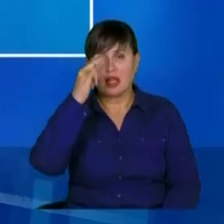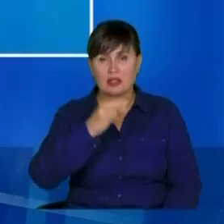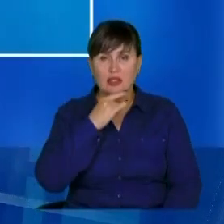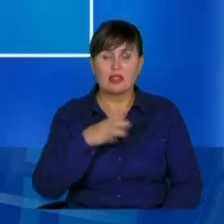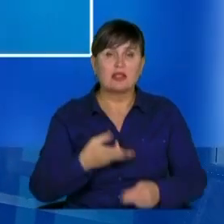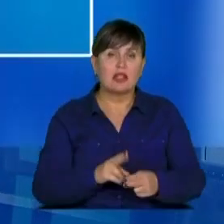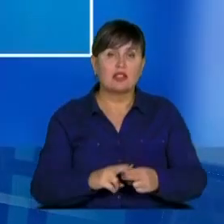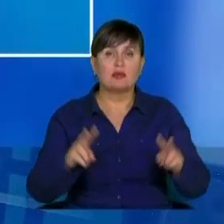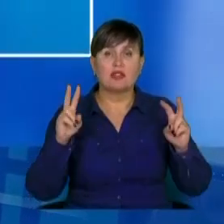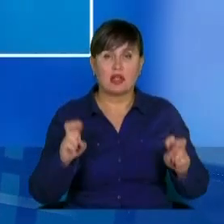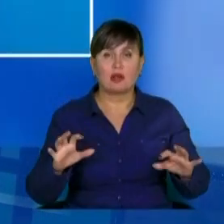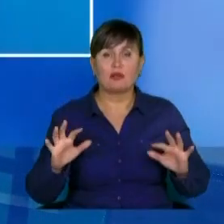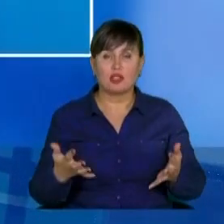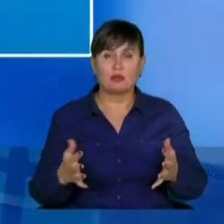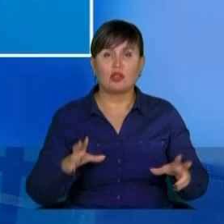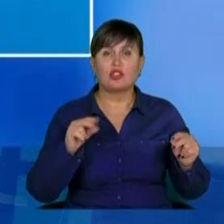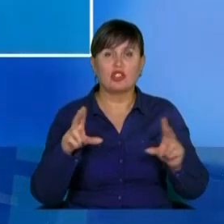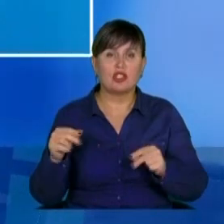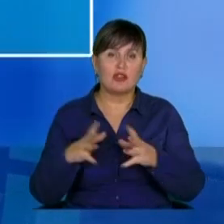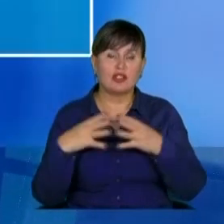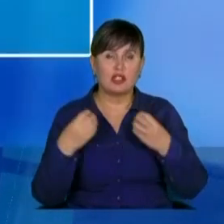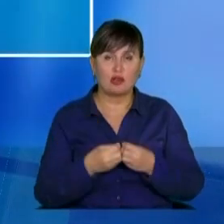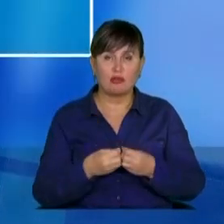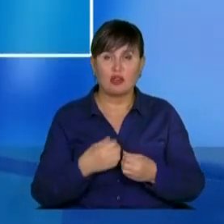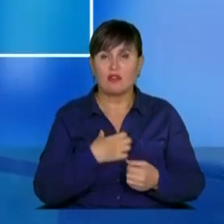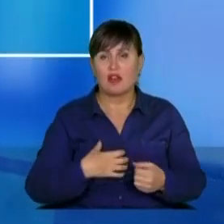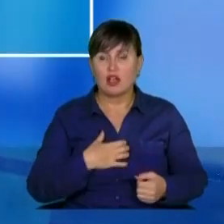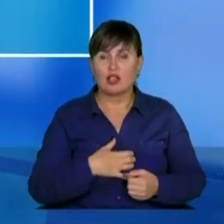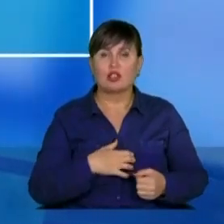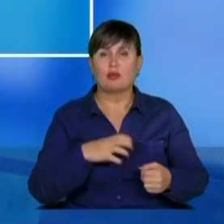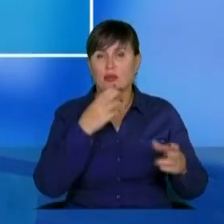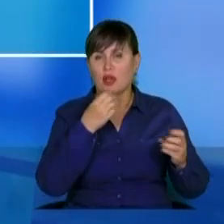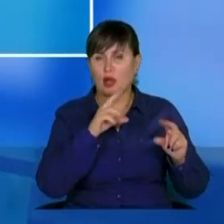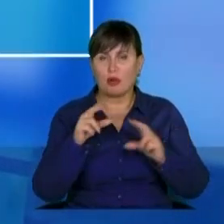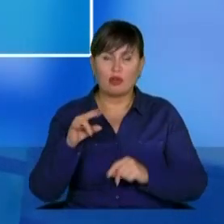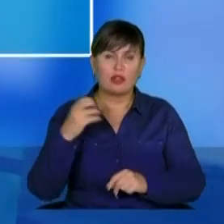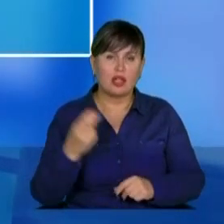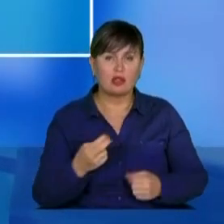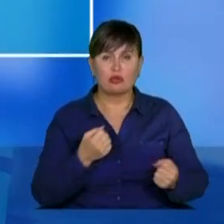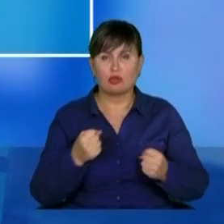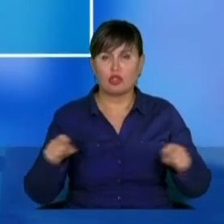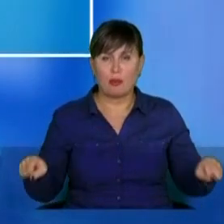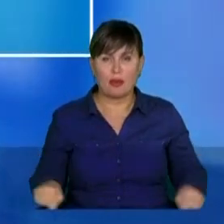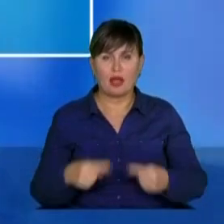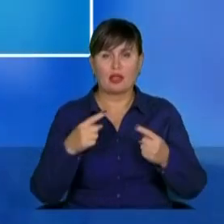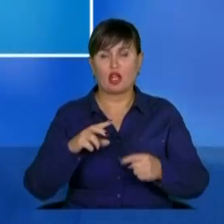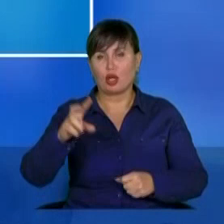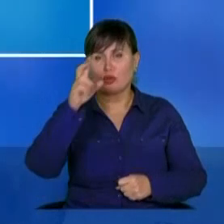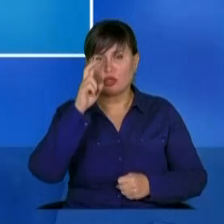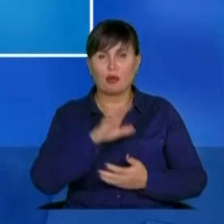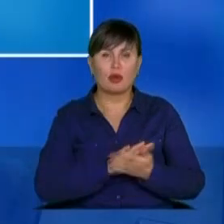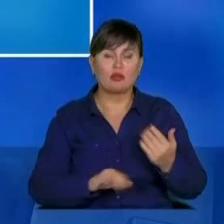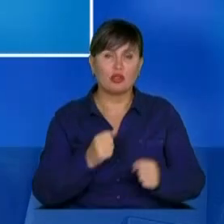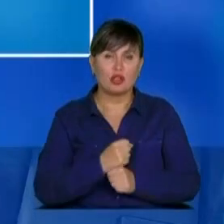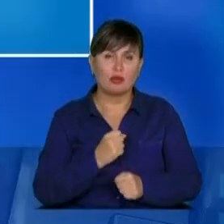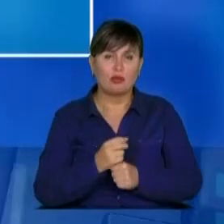с этим знаковым событием. Счастливая семья – фундамент благополучия нации, устойчивого прогресса страны. Государство продолжит